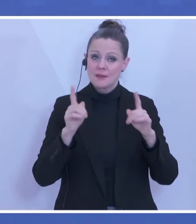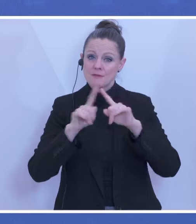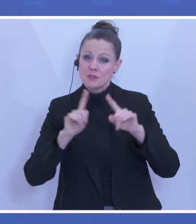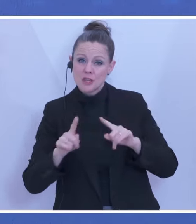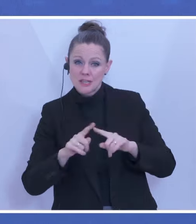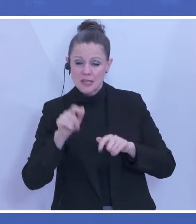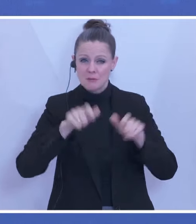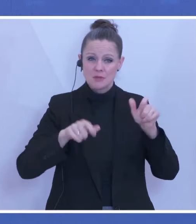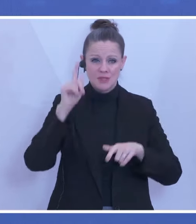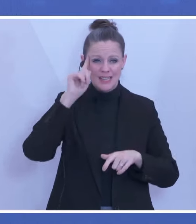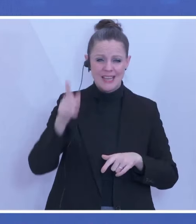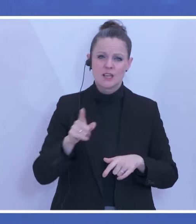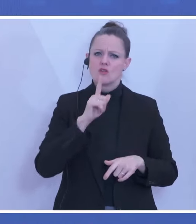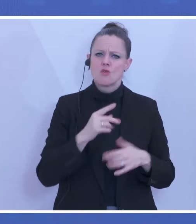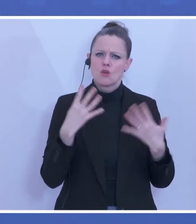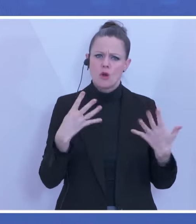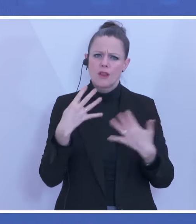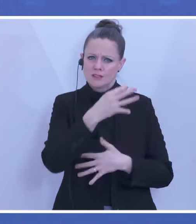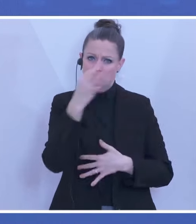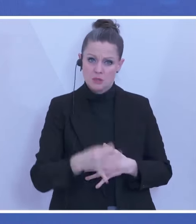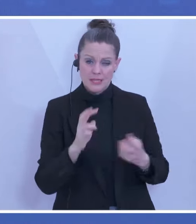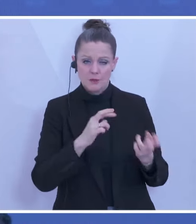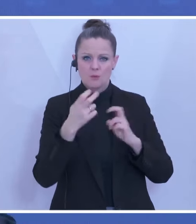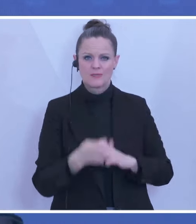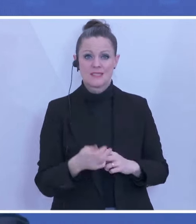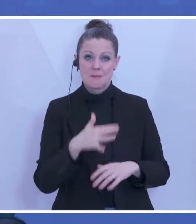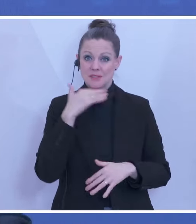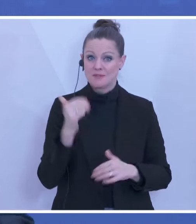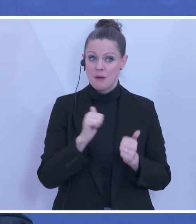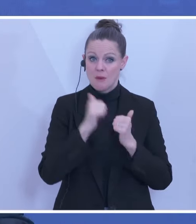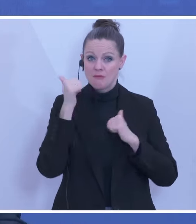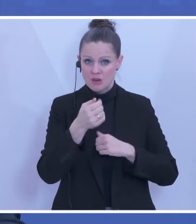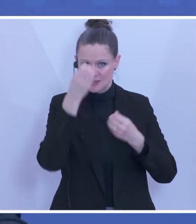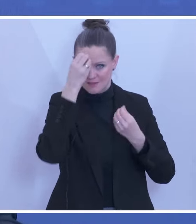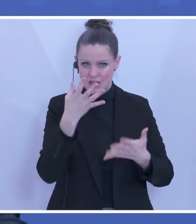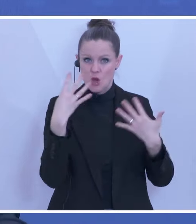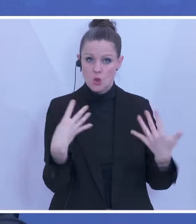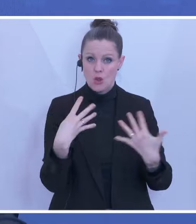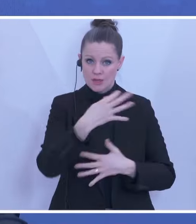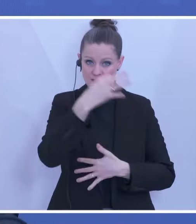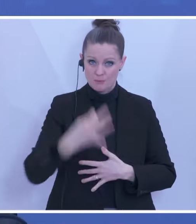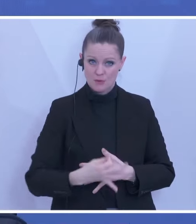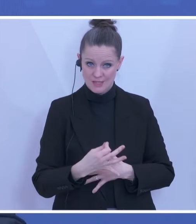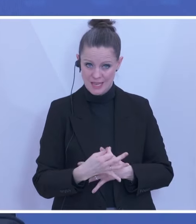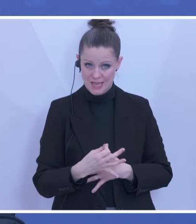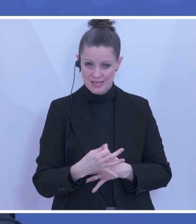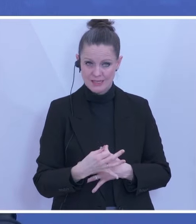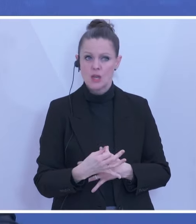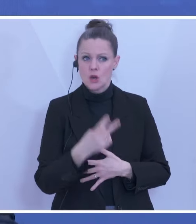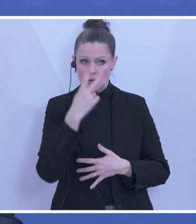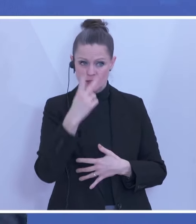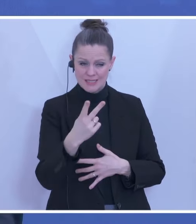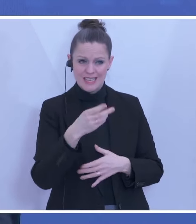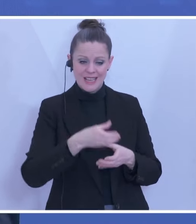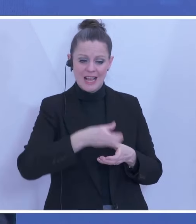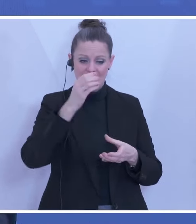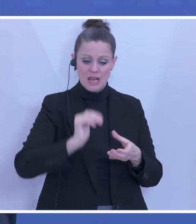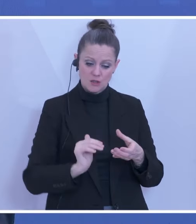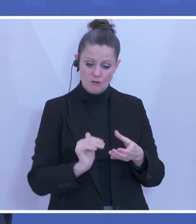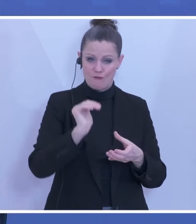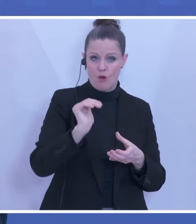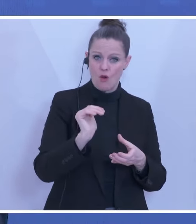umgesetzt, aber 99% ist verdammt viel. jetzt nehme ich gleich was vorweg. Wer bei 99% das Glas halb voll sieht oder nicht einmal